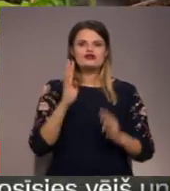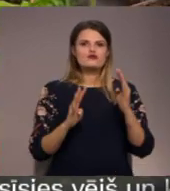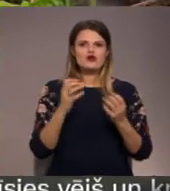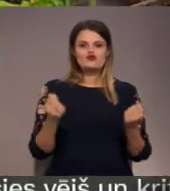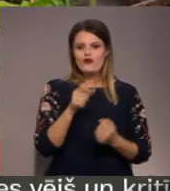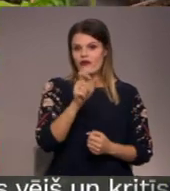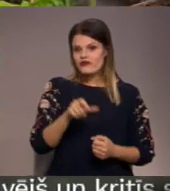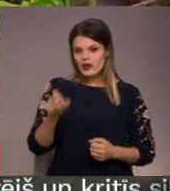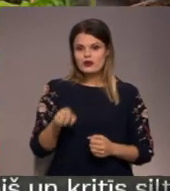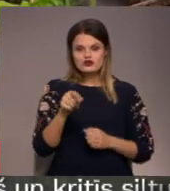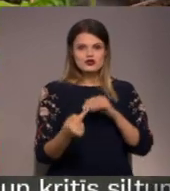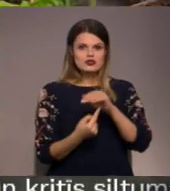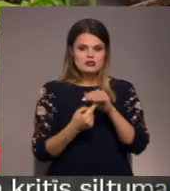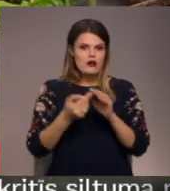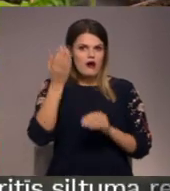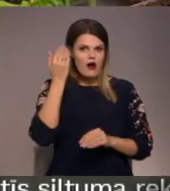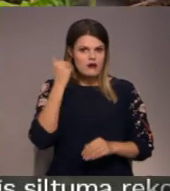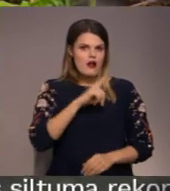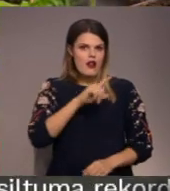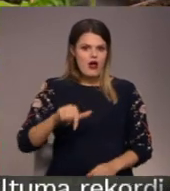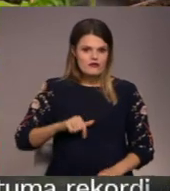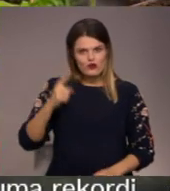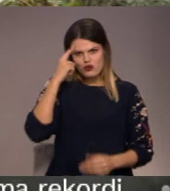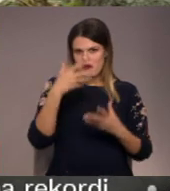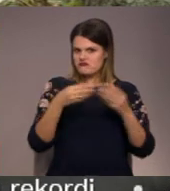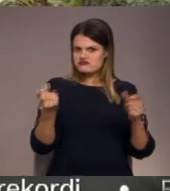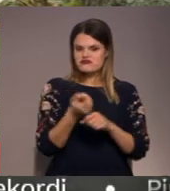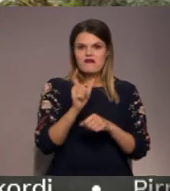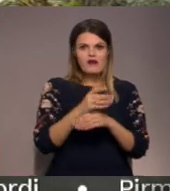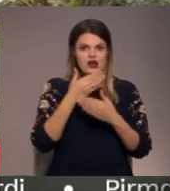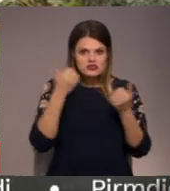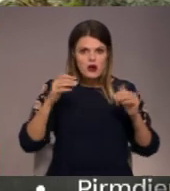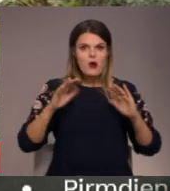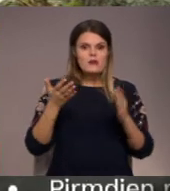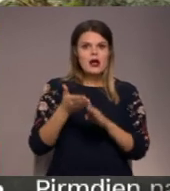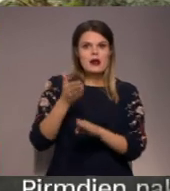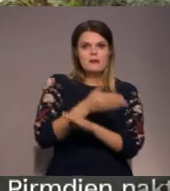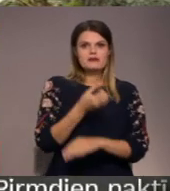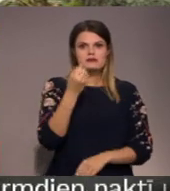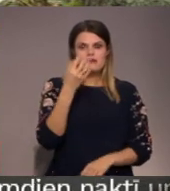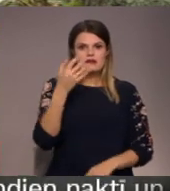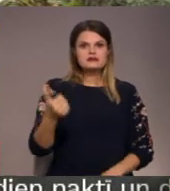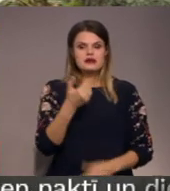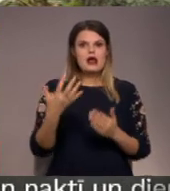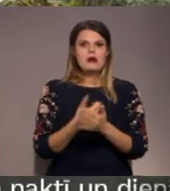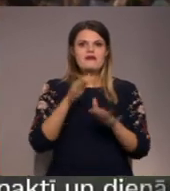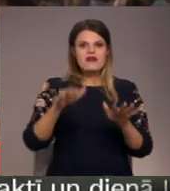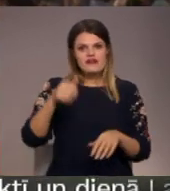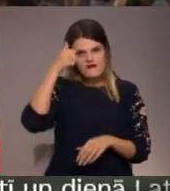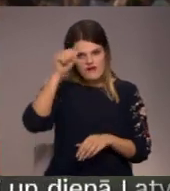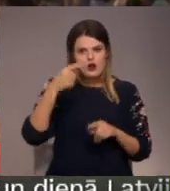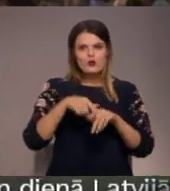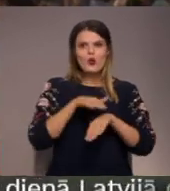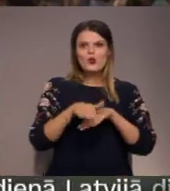darbinīkiem. Tovarīšu sarkasomu agrāk Latvijā uzskatīja par izzudušu, taču pirms 15 gadiem tās uzietas Valkas pusē, pēc tam